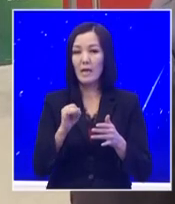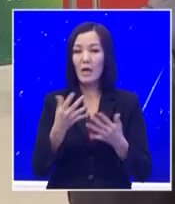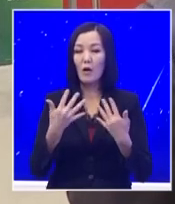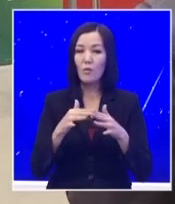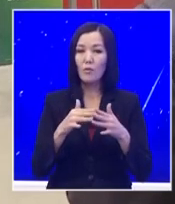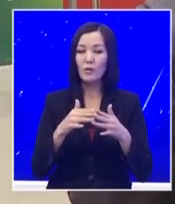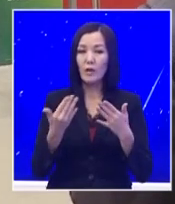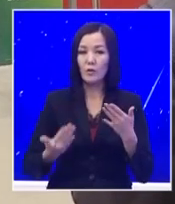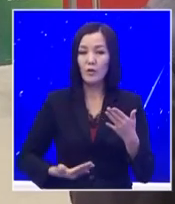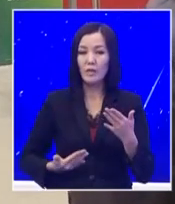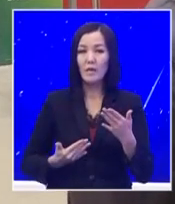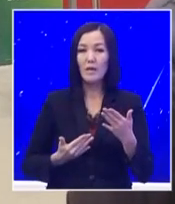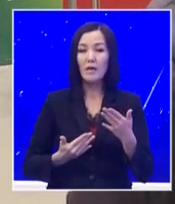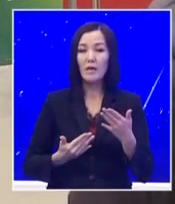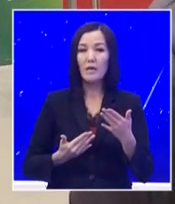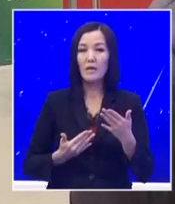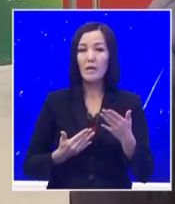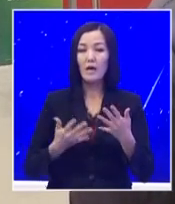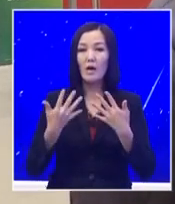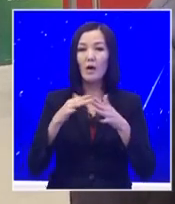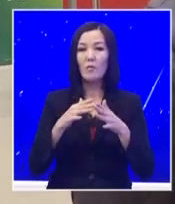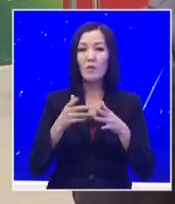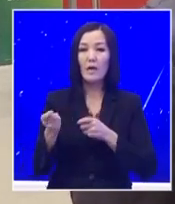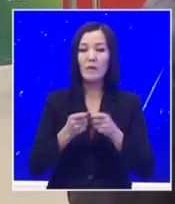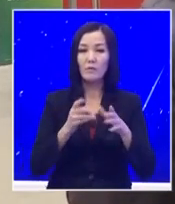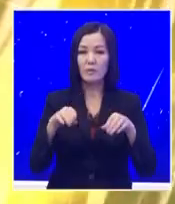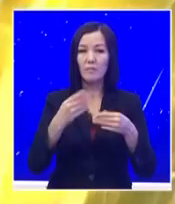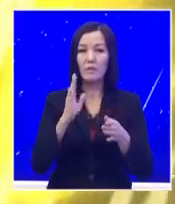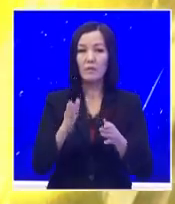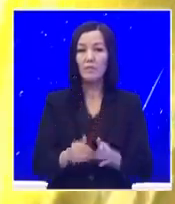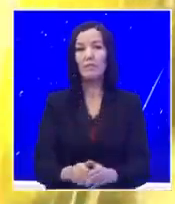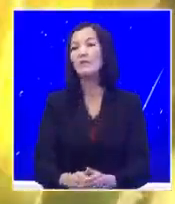тұрғындары. Олардың пакеттері өзі сол ауылдық акиматынан таратылады.